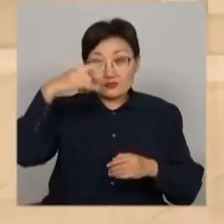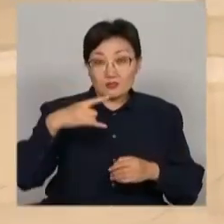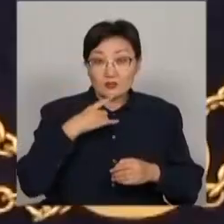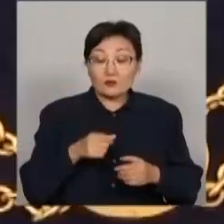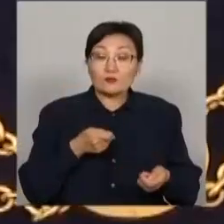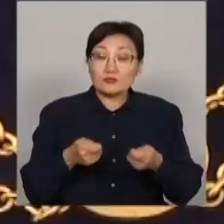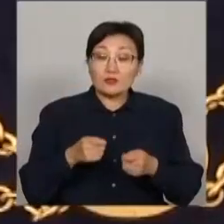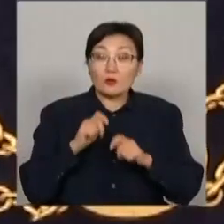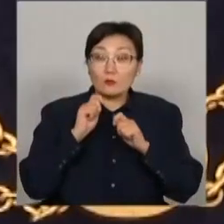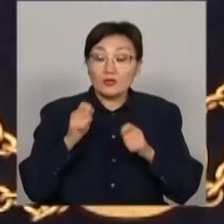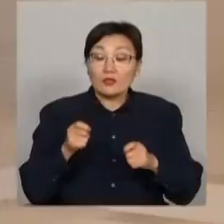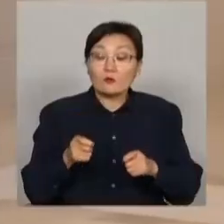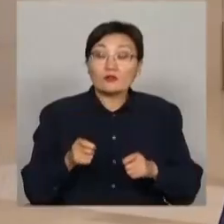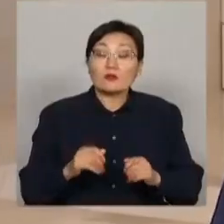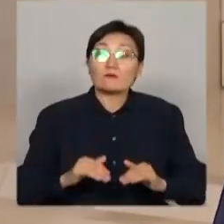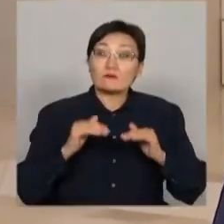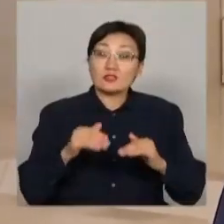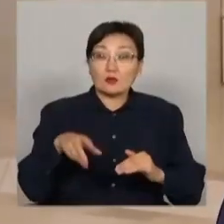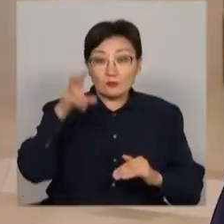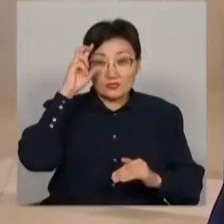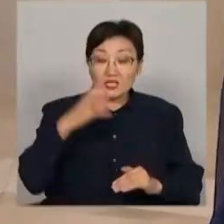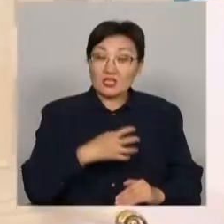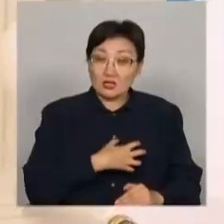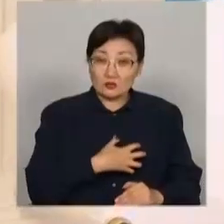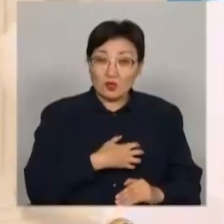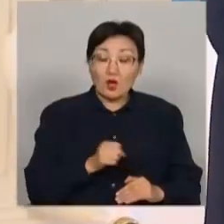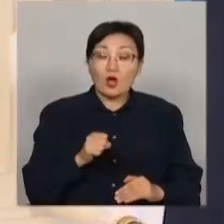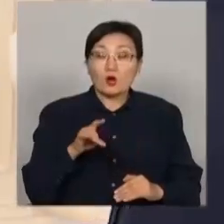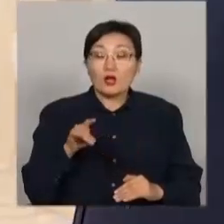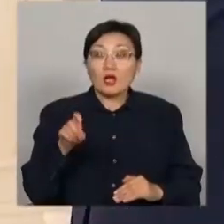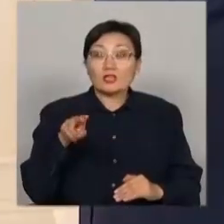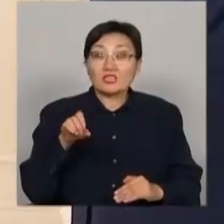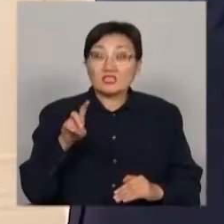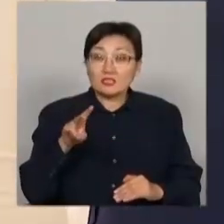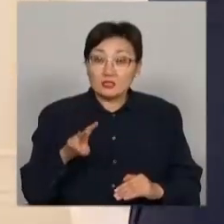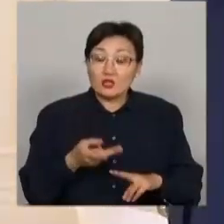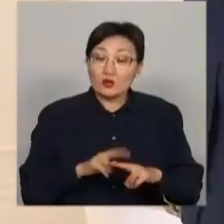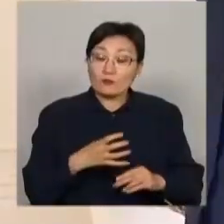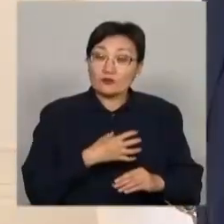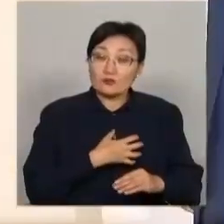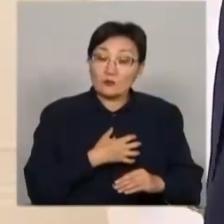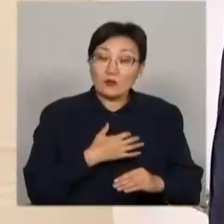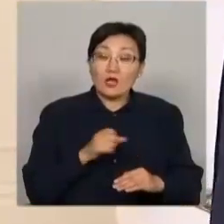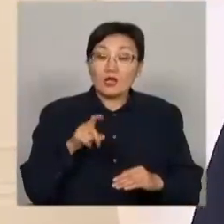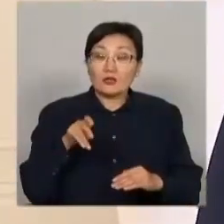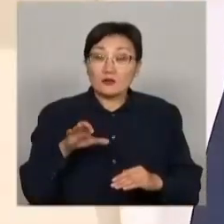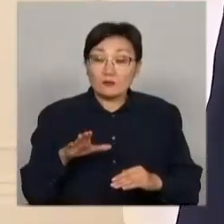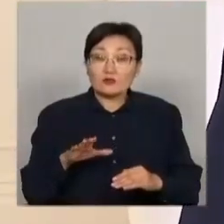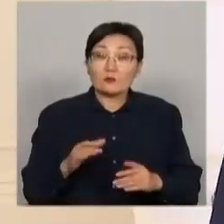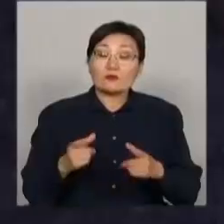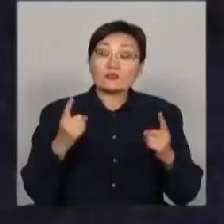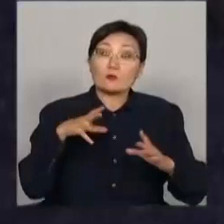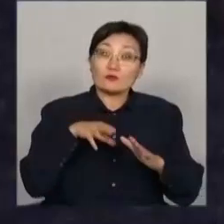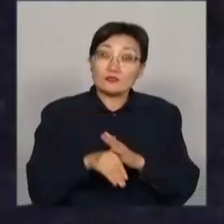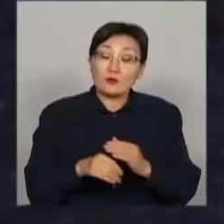лидер наградил президента Азербайджана высшей государственной наградой – орденом «Алтын Кран». Этой наградой Ильхам Алиев удостоился за большой